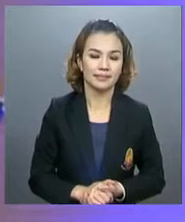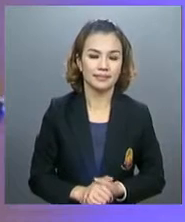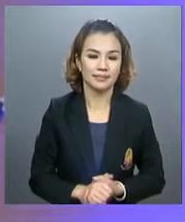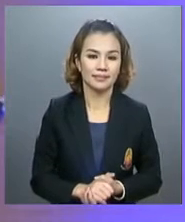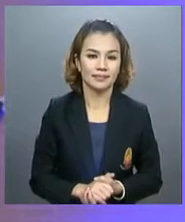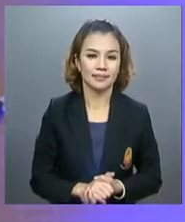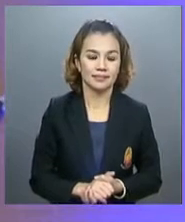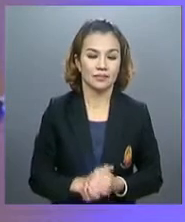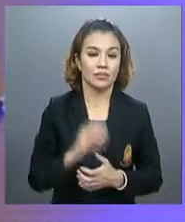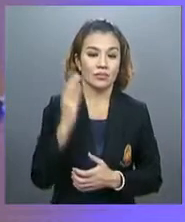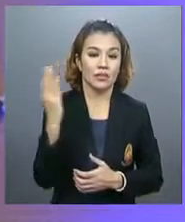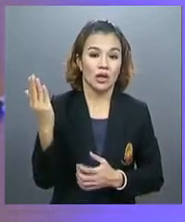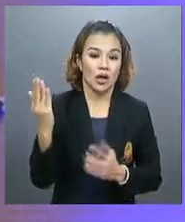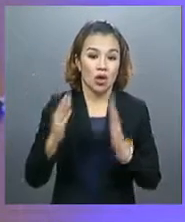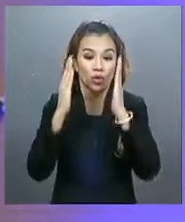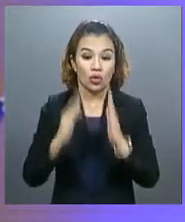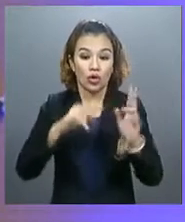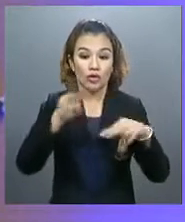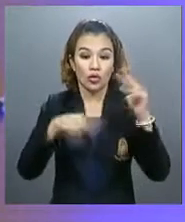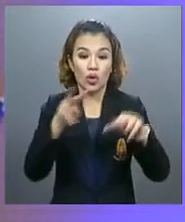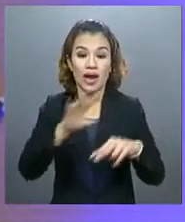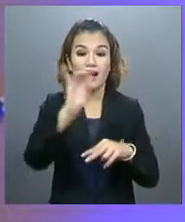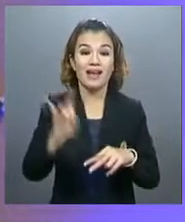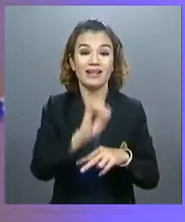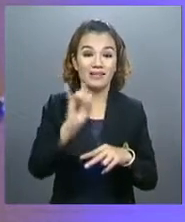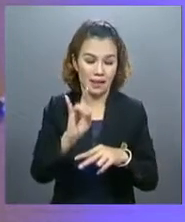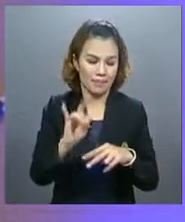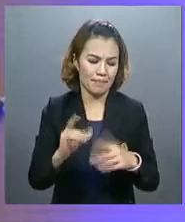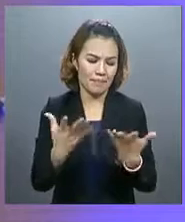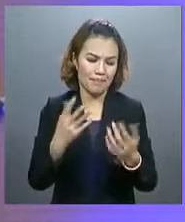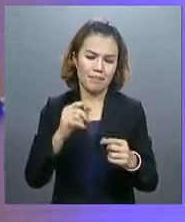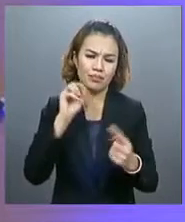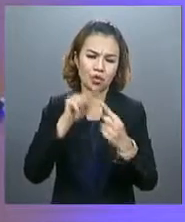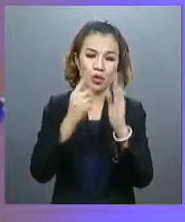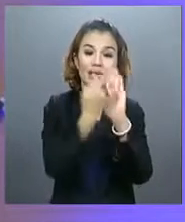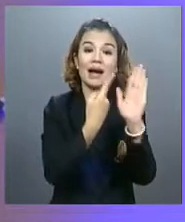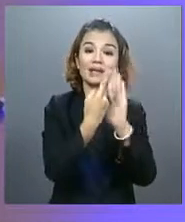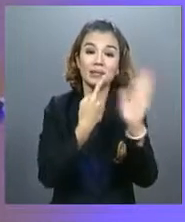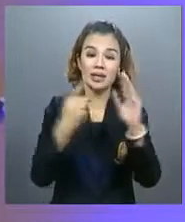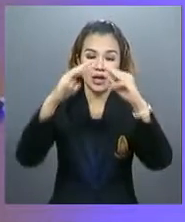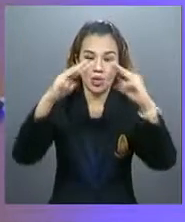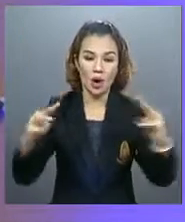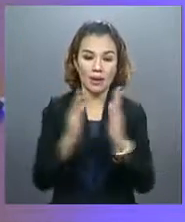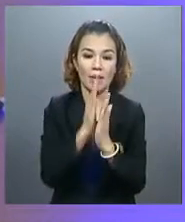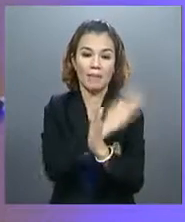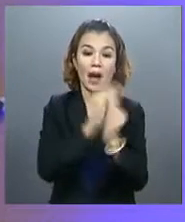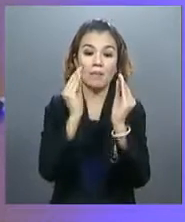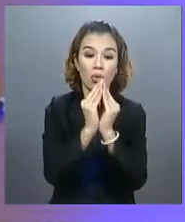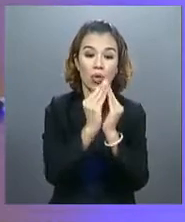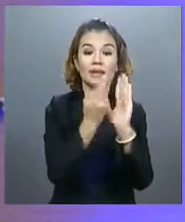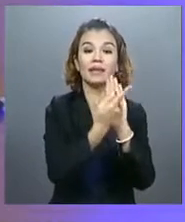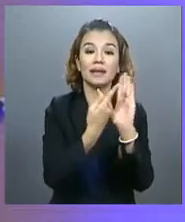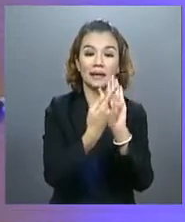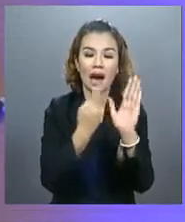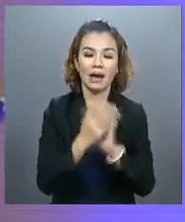อดีตนายสัตวแพทย์ที่ดูแลเสือของวัดป่าหลวงตาบัวญาณสัมปันโนจังหวัดกาญจนบุรีเข้าพบพนักงานสอบสวนนะคะเพื่อให้ข้อมู